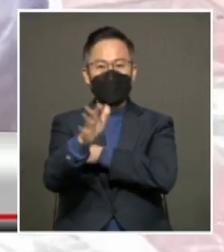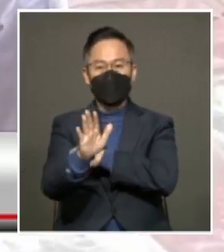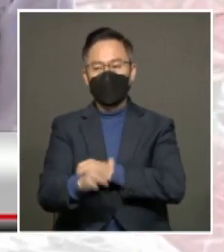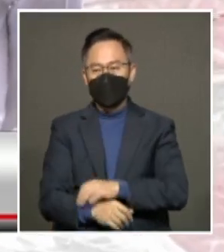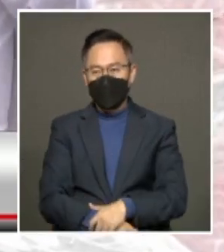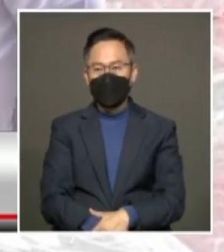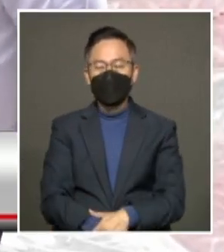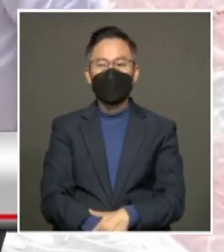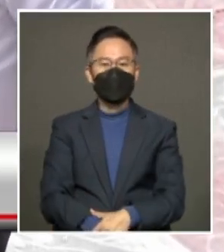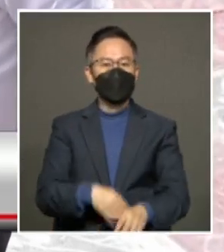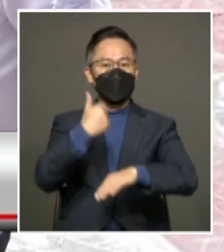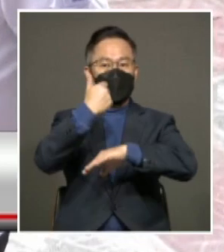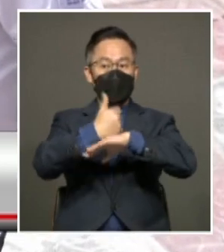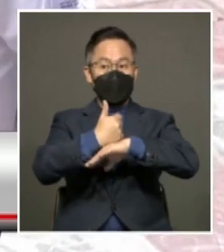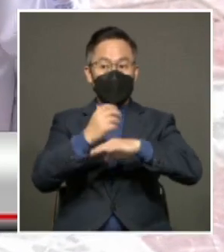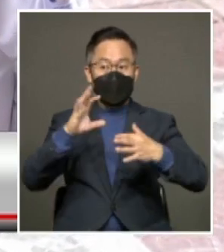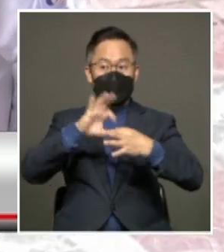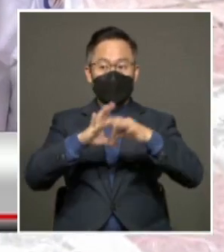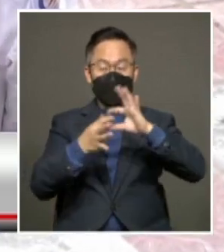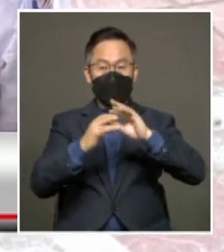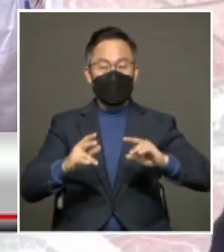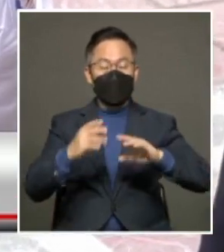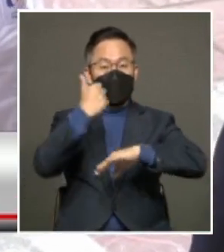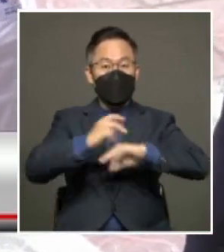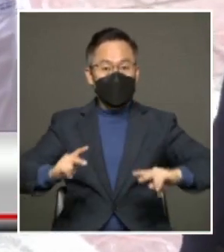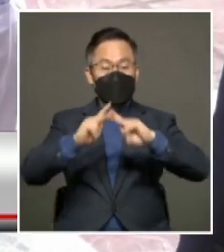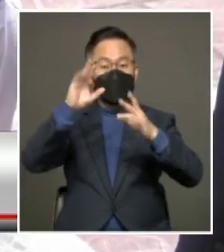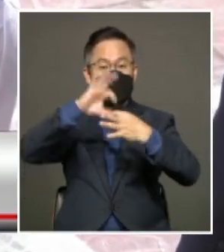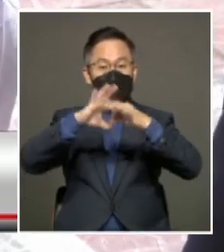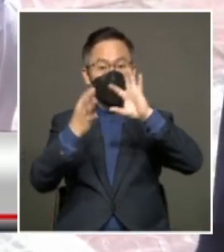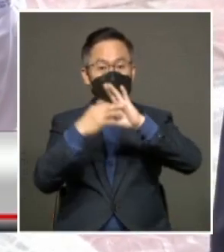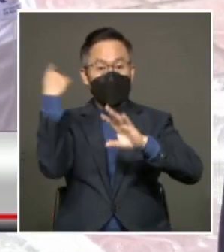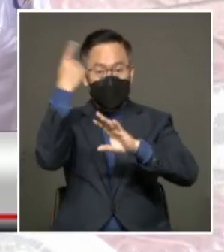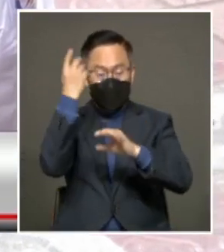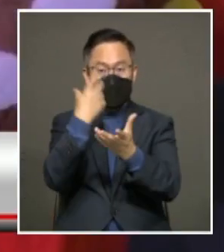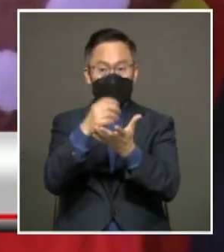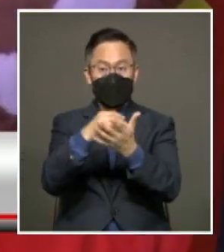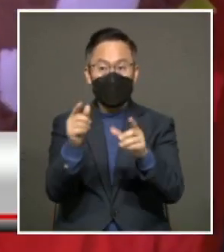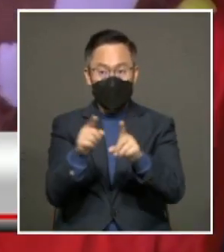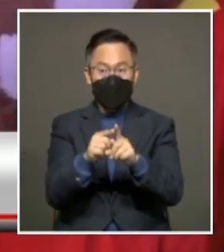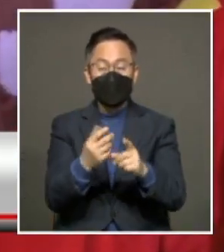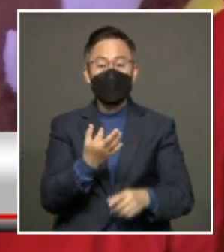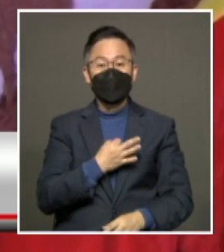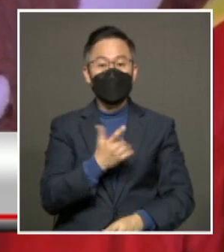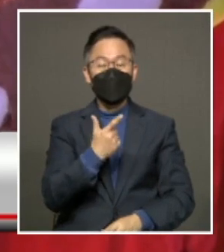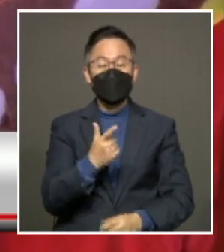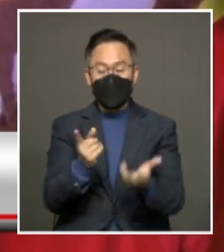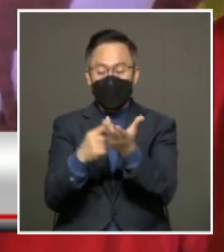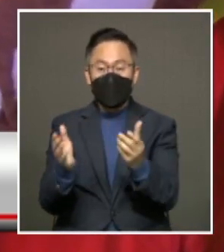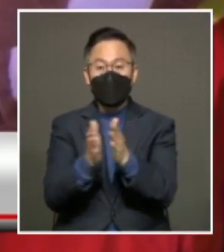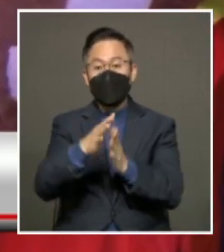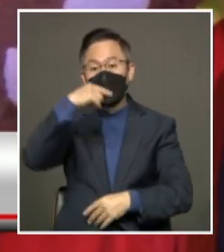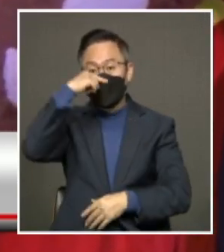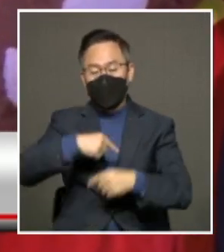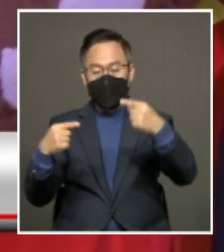นายพิพัฒน์รัชกิจประการรัฐมนตรีว่าการกระทรวงการท่องเที่ยวและกีฬาเปิดเผยว่าแม้เหรียญรางวัลรวมตอนนี้ไทยจ